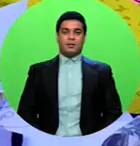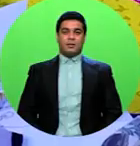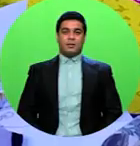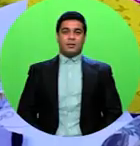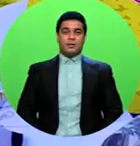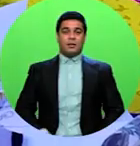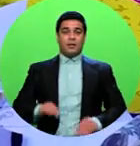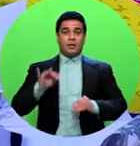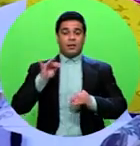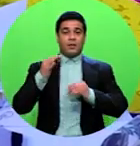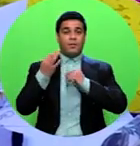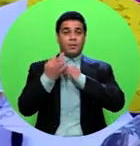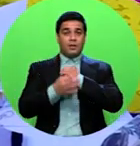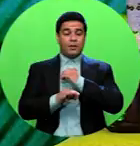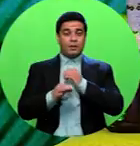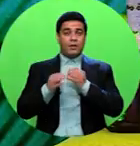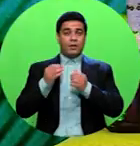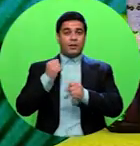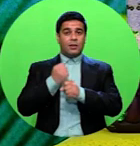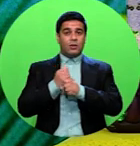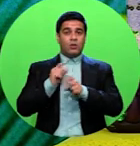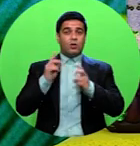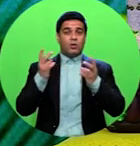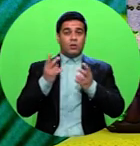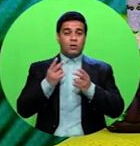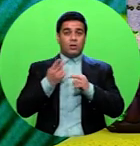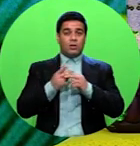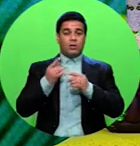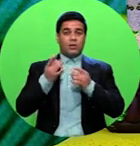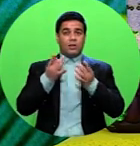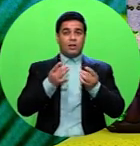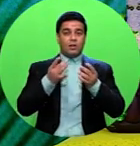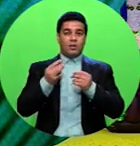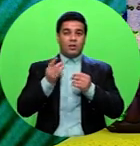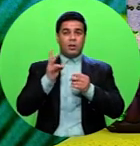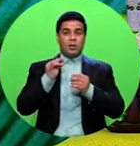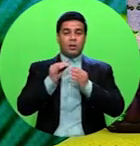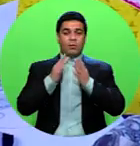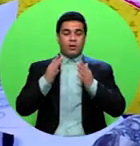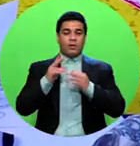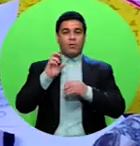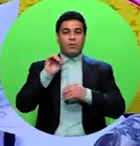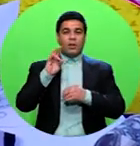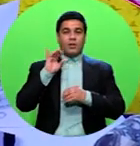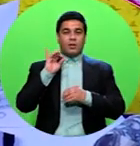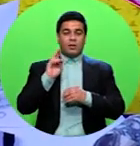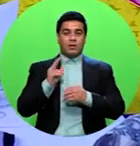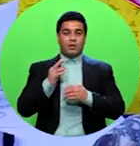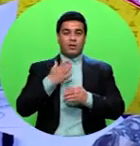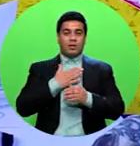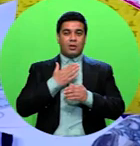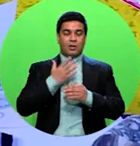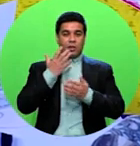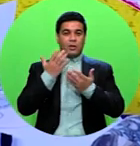Так, и последний штрих. Я хочу приклеить вот такой небольшой бантик на нашу